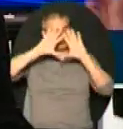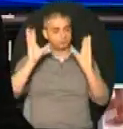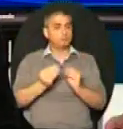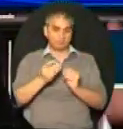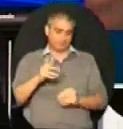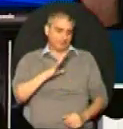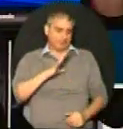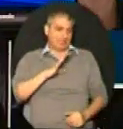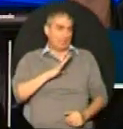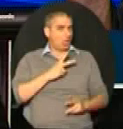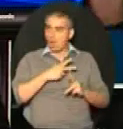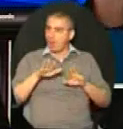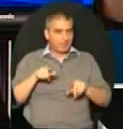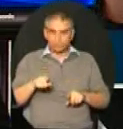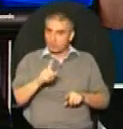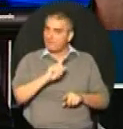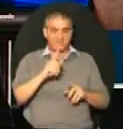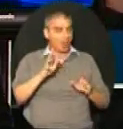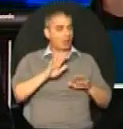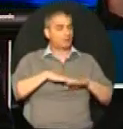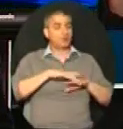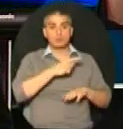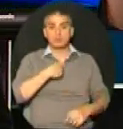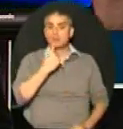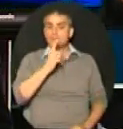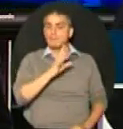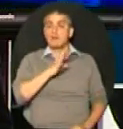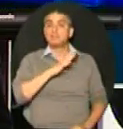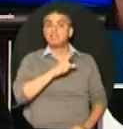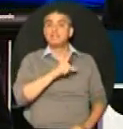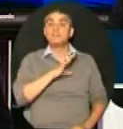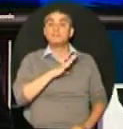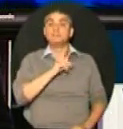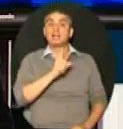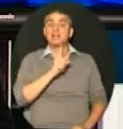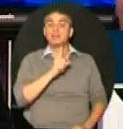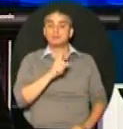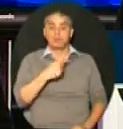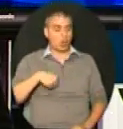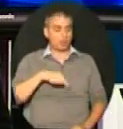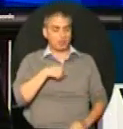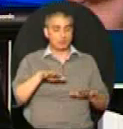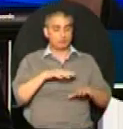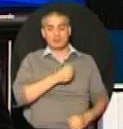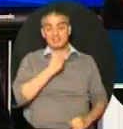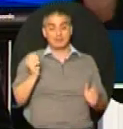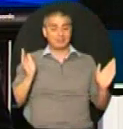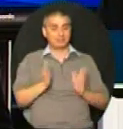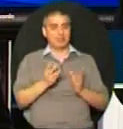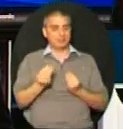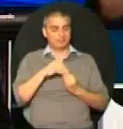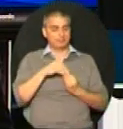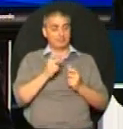הכולל, מסכנת לא את הממשלה ולא את הכהונה שלנו. אני אומרת מה היא מסכנת. היא מסכנת את אותנו, ממשלת ימין צרה,